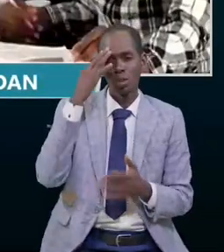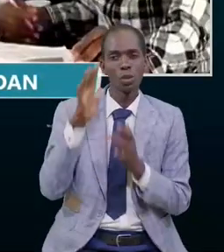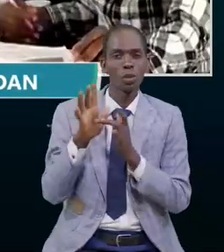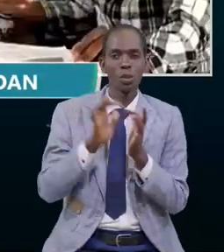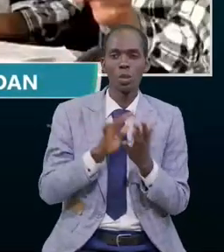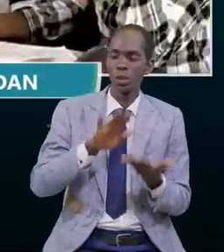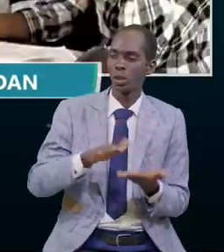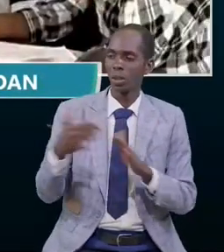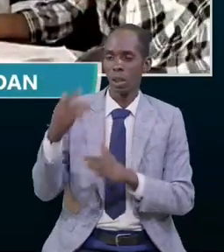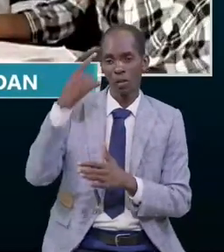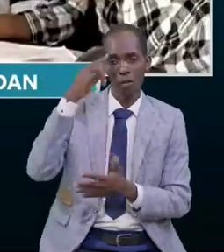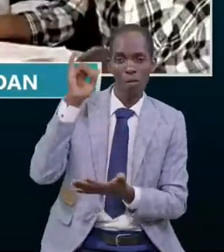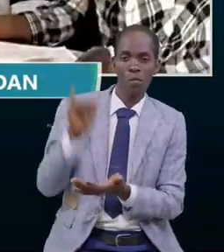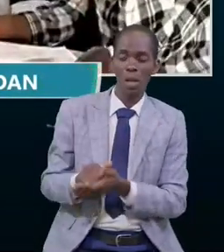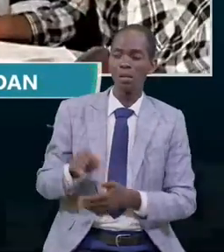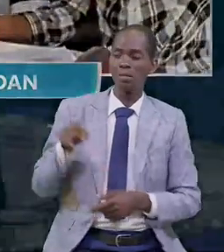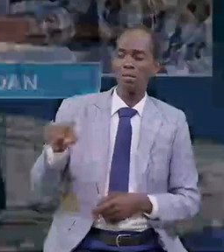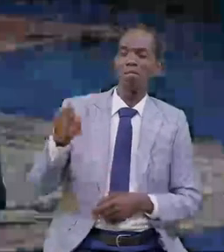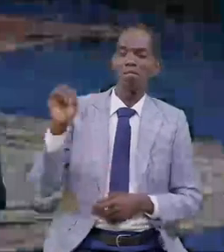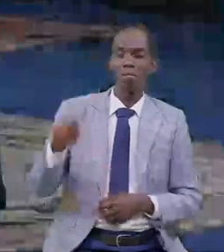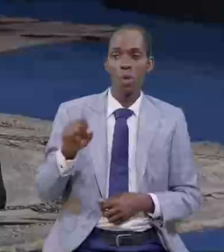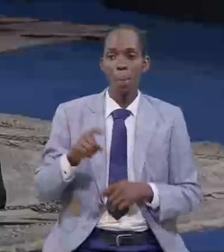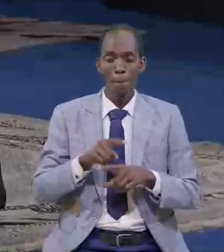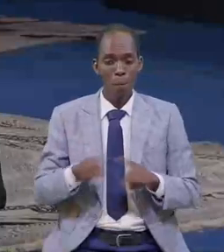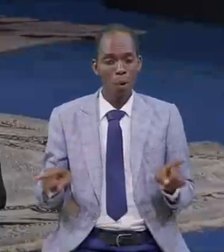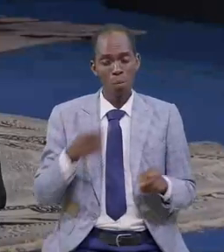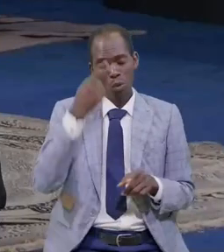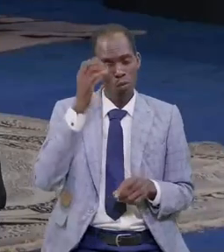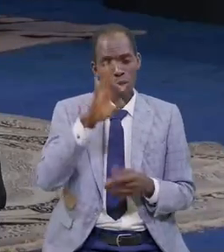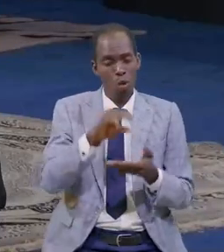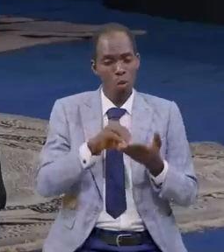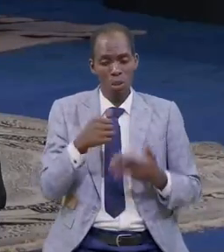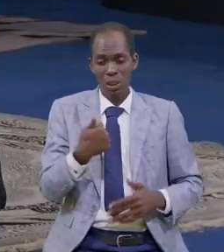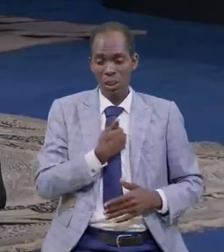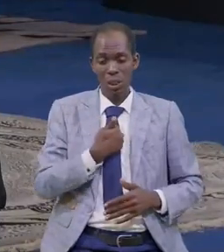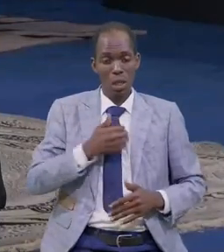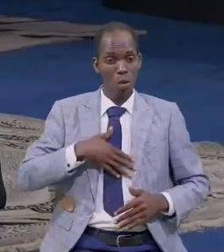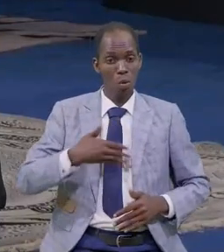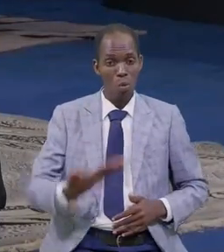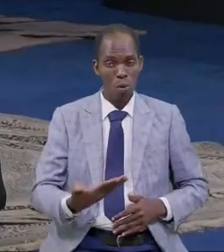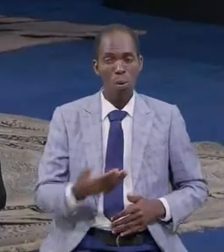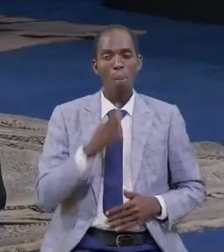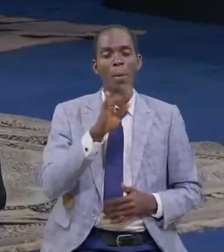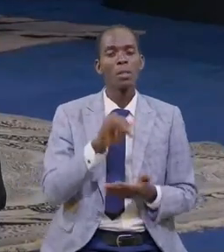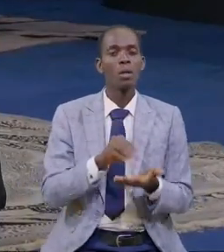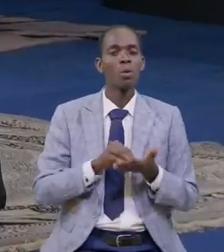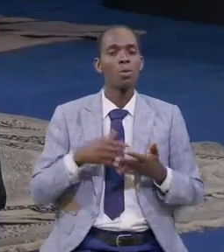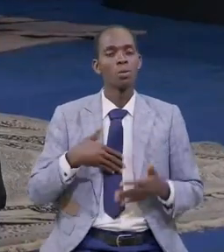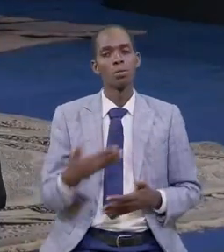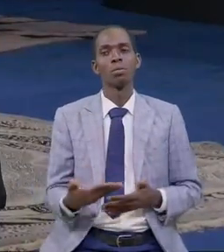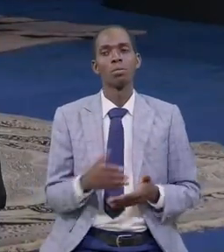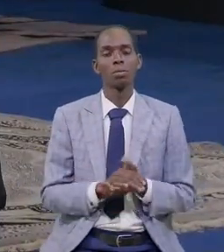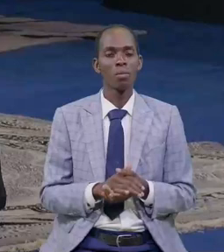je sais que Jésus est mort pour nous mais par leur décision il pêchent par le